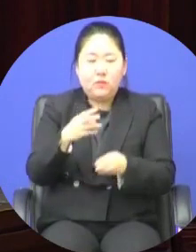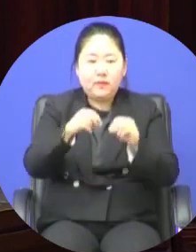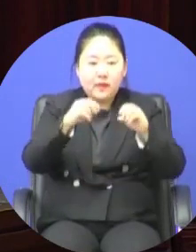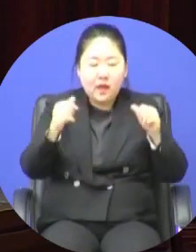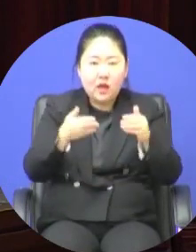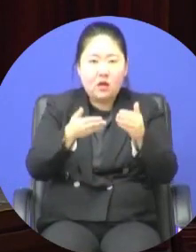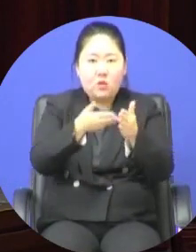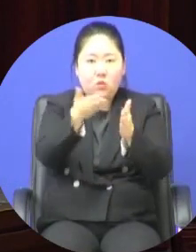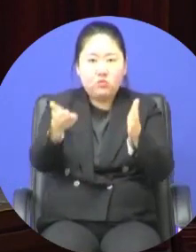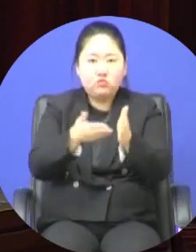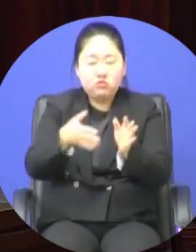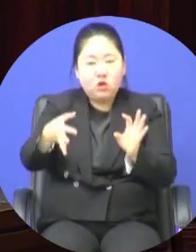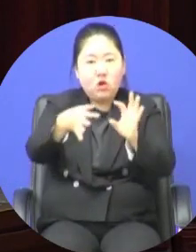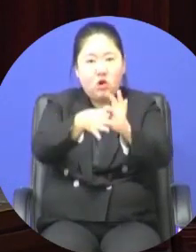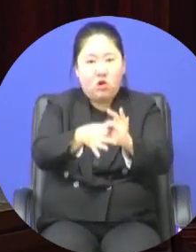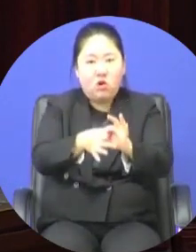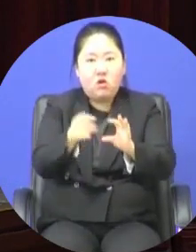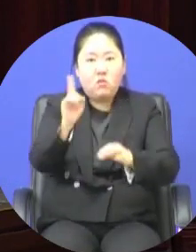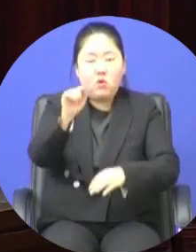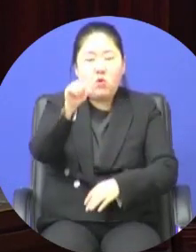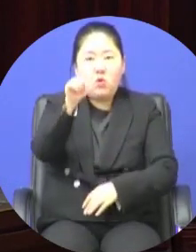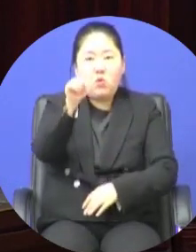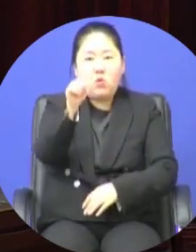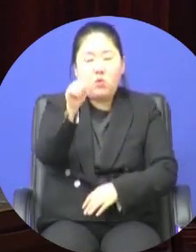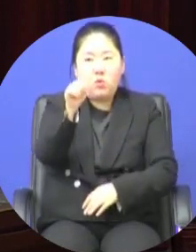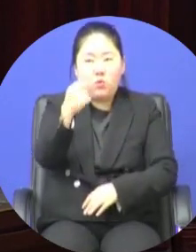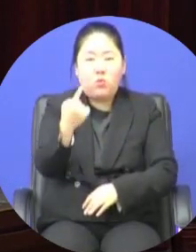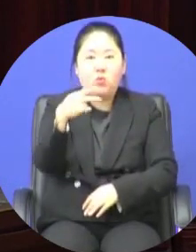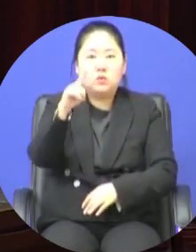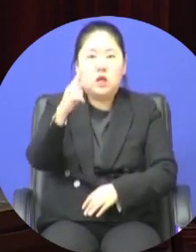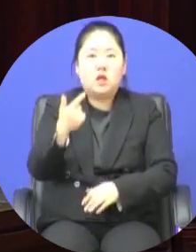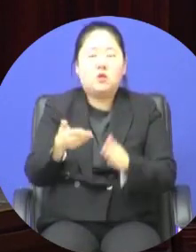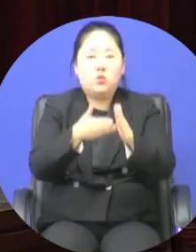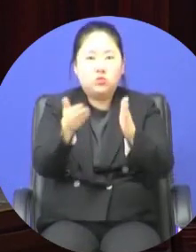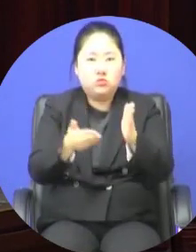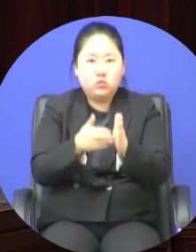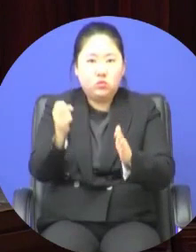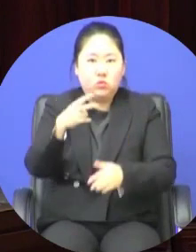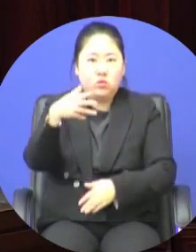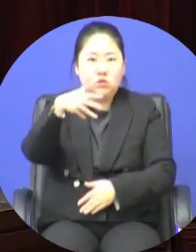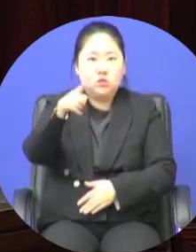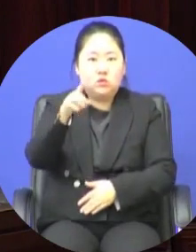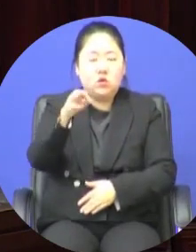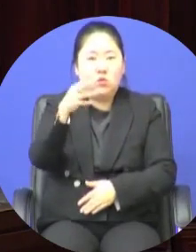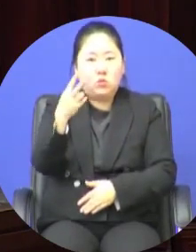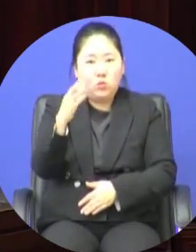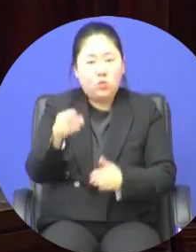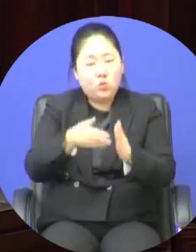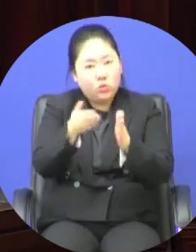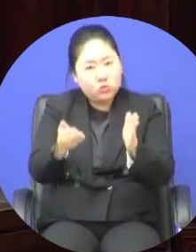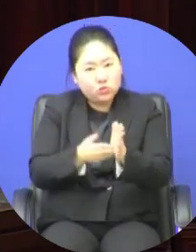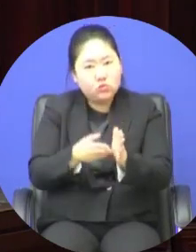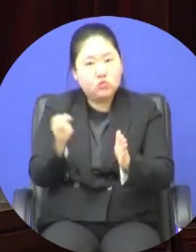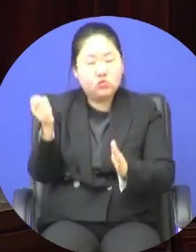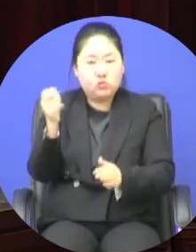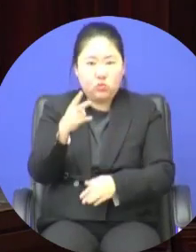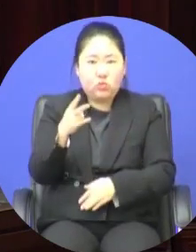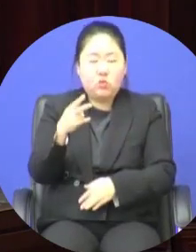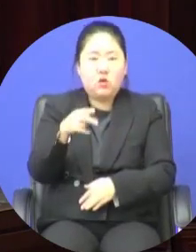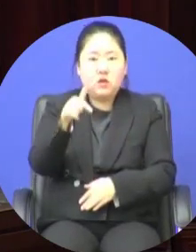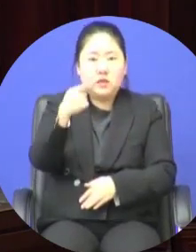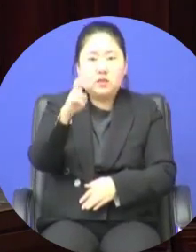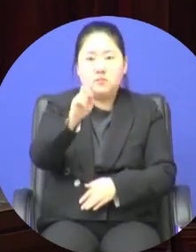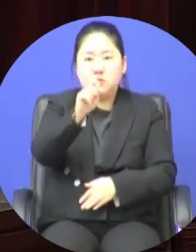현재 실시 설계 중인 고삼호수, 보상에 들어간 칠곡과 청룡호수, 공사를 시작한 금강과 덕산호수